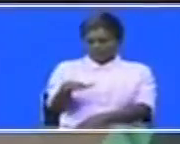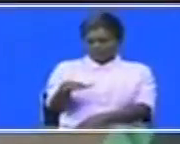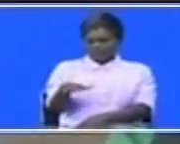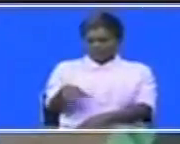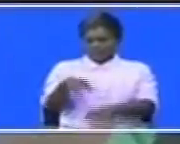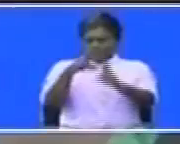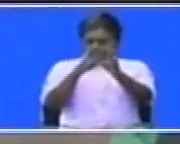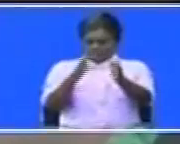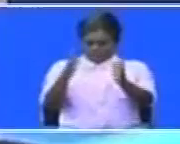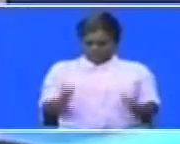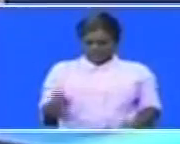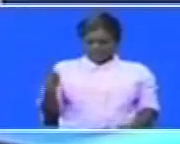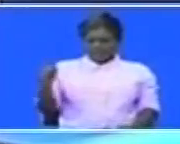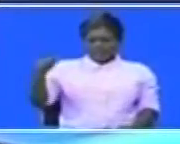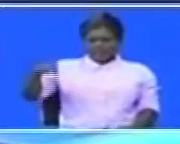Mohamed, KTN Leo.